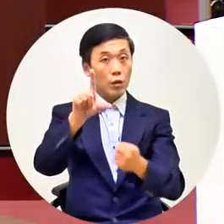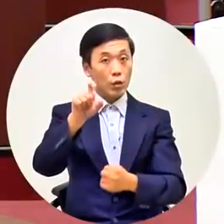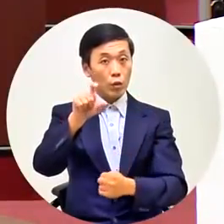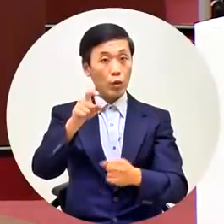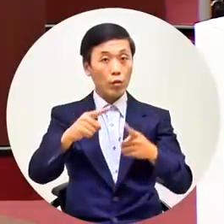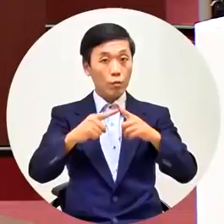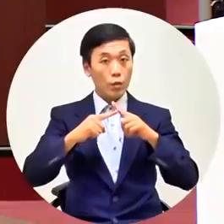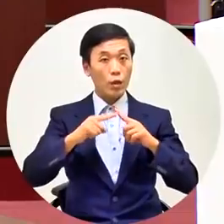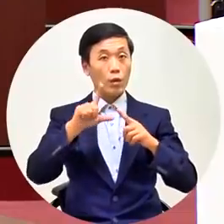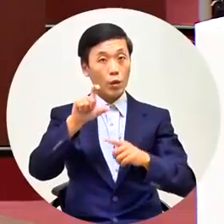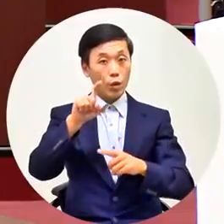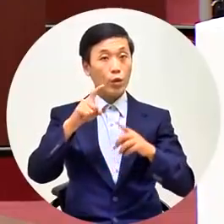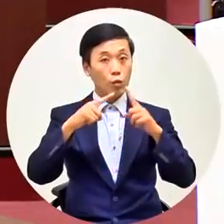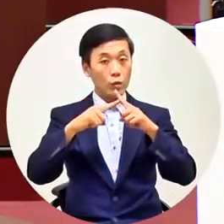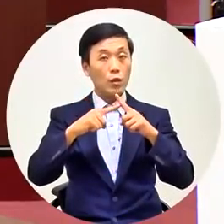数。